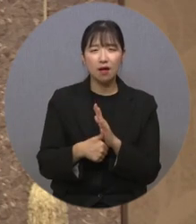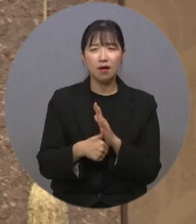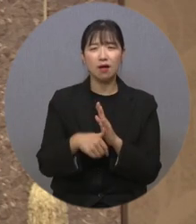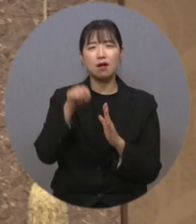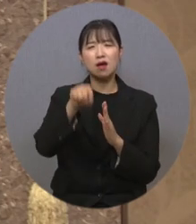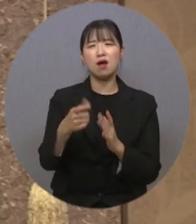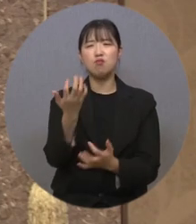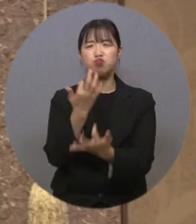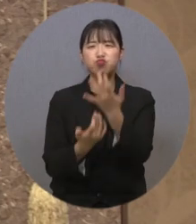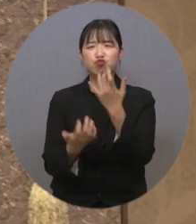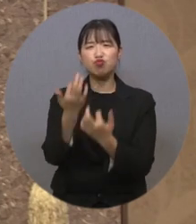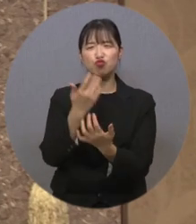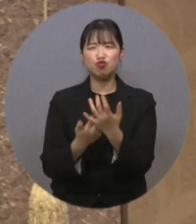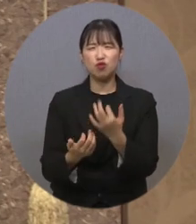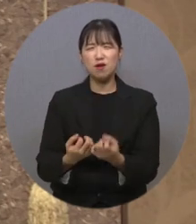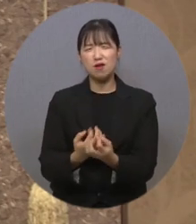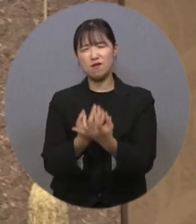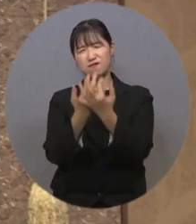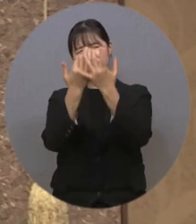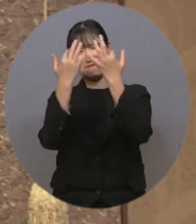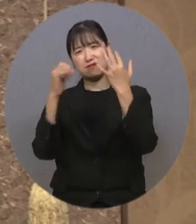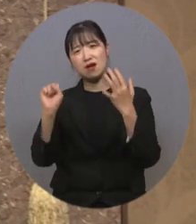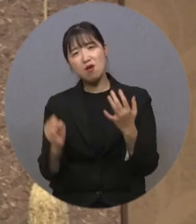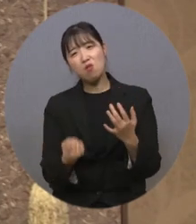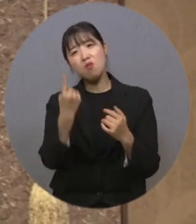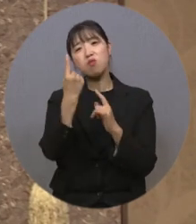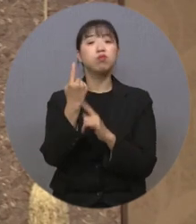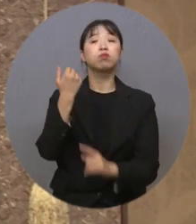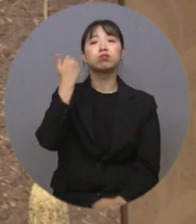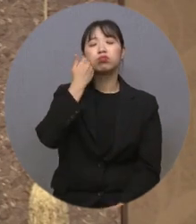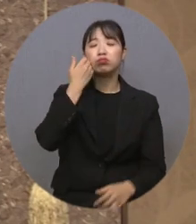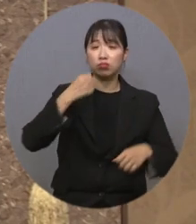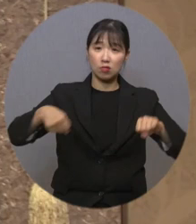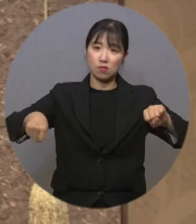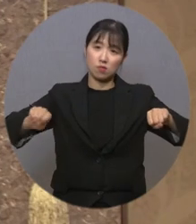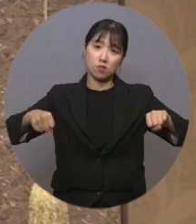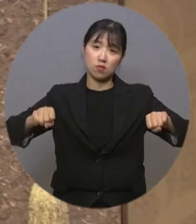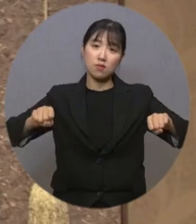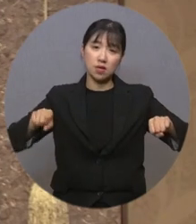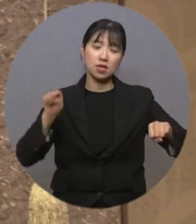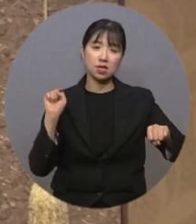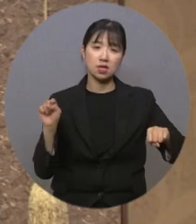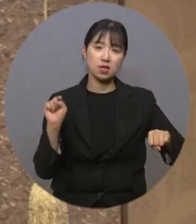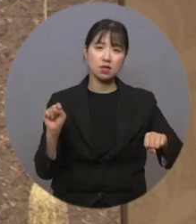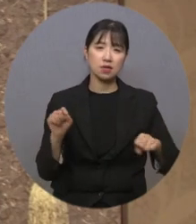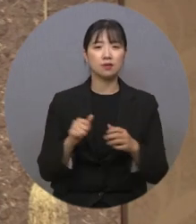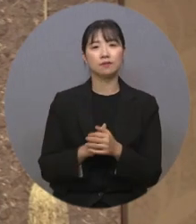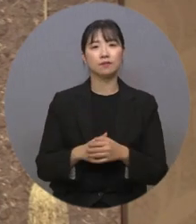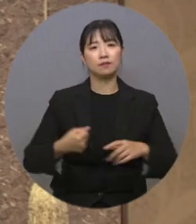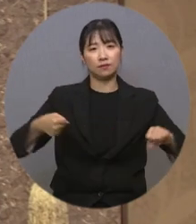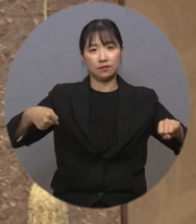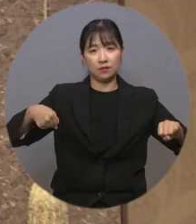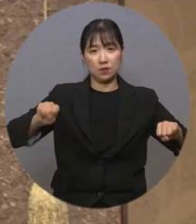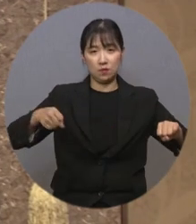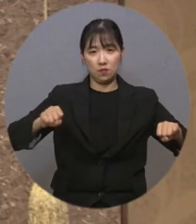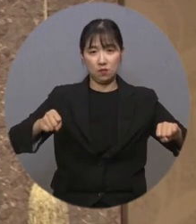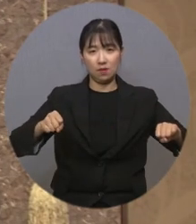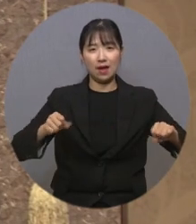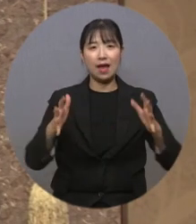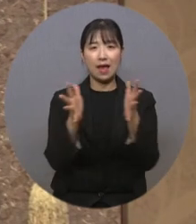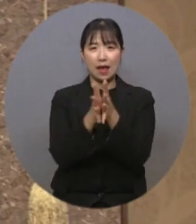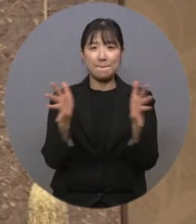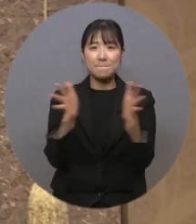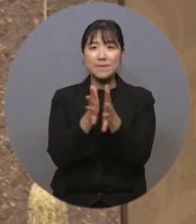이 불을 나게 만드는 원인 제공자는 오토바이를 탄 사람이었어요. 오토바이를